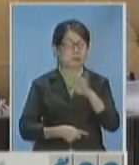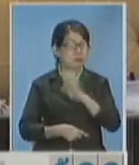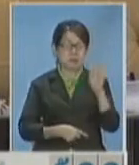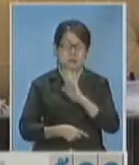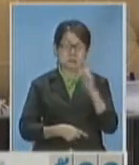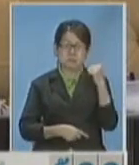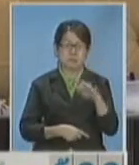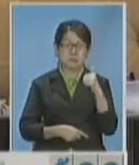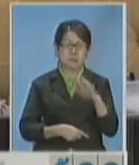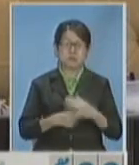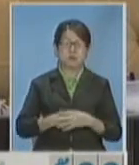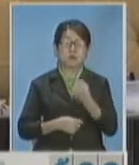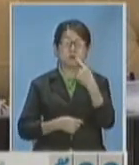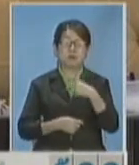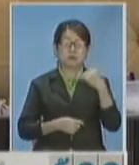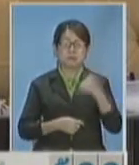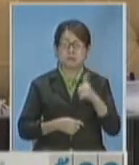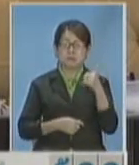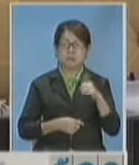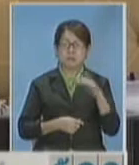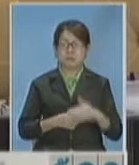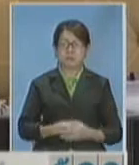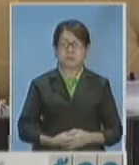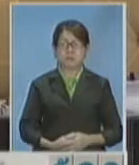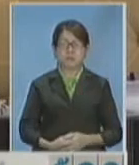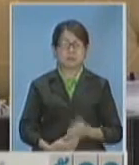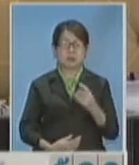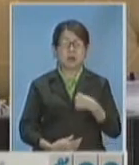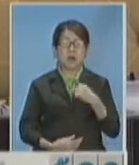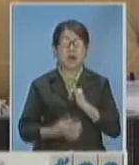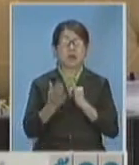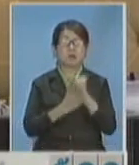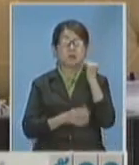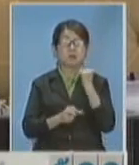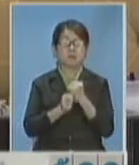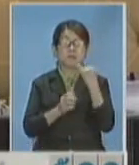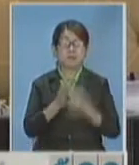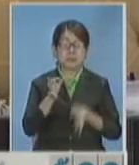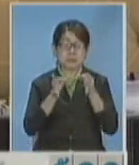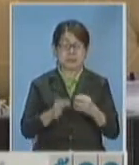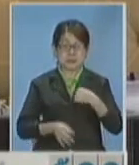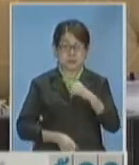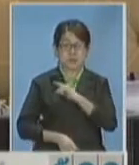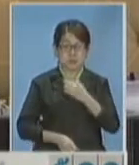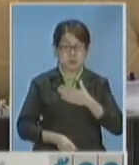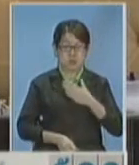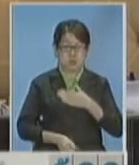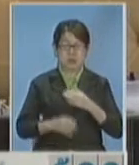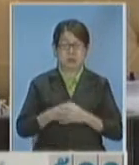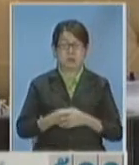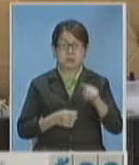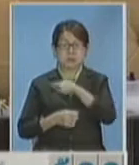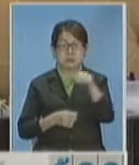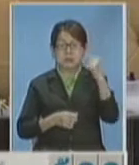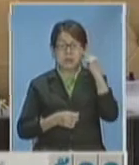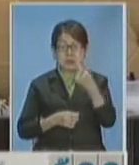ะ ผิดท่านจุรินทร์ยกมือครับ ผิดถูกยังไงประธานรับผิดชอบอยู่แล้วแล้วก็ถ้าเห็นว่าคำวินิจฉั